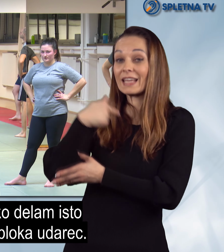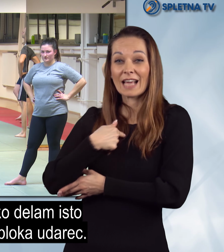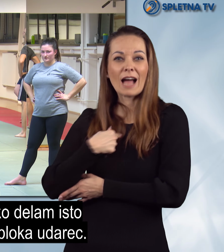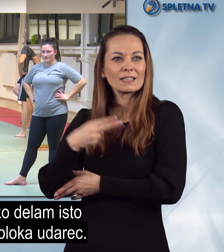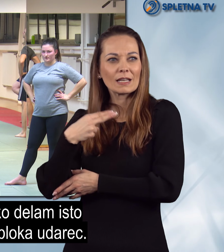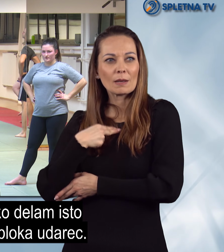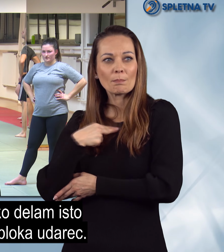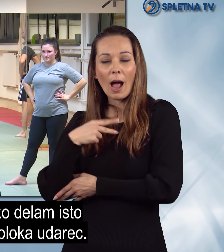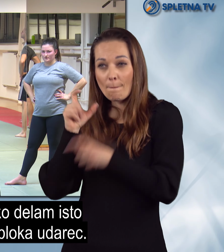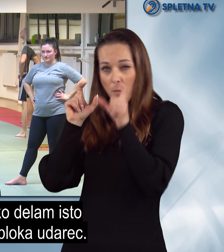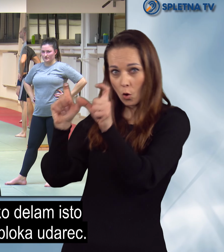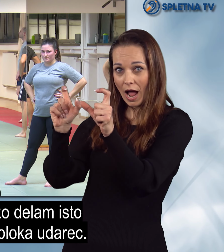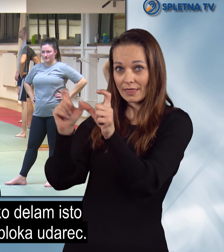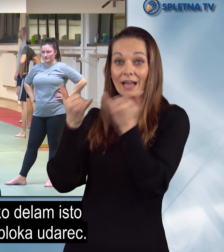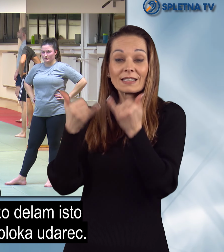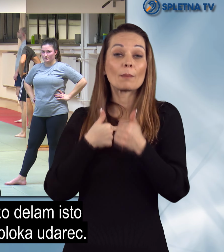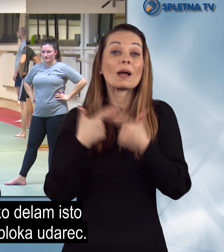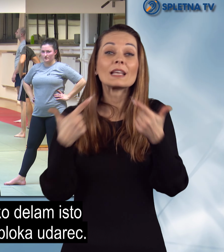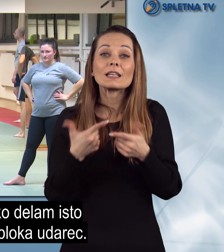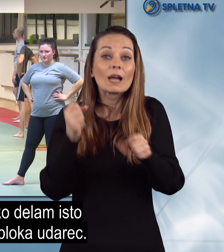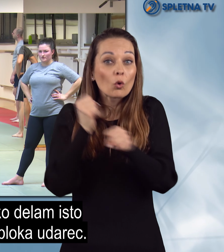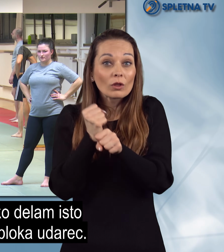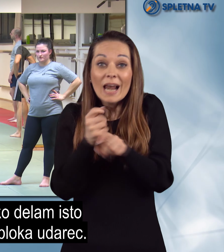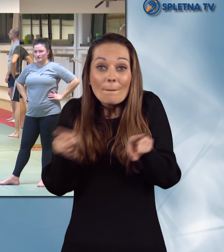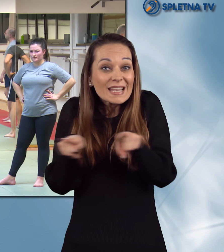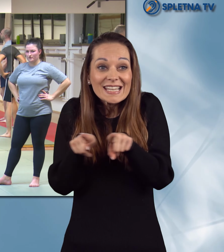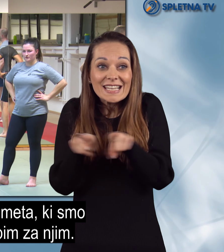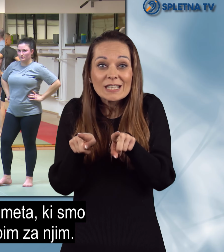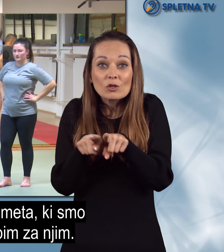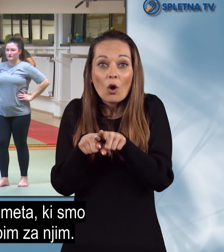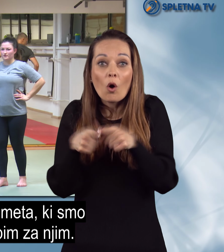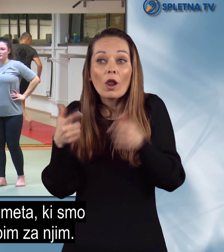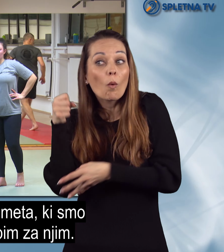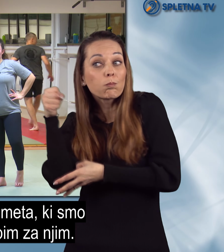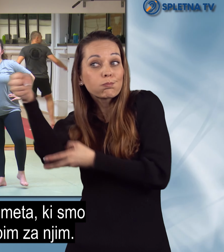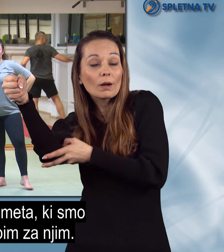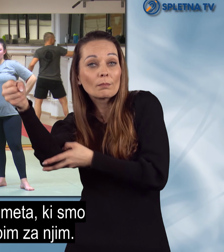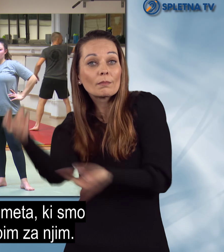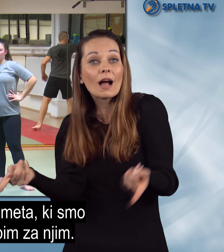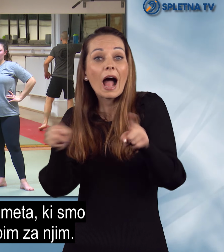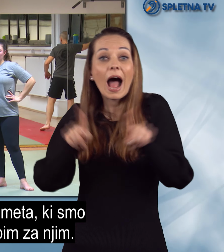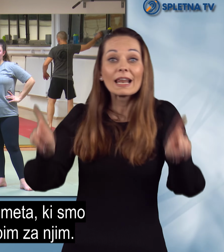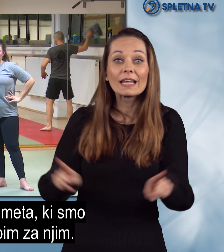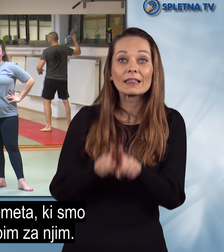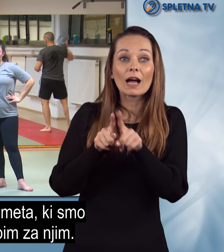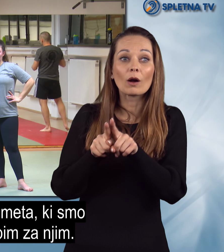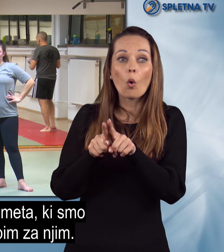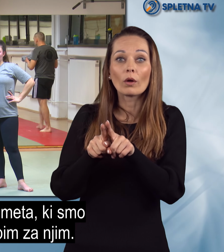bloka udarec. Ok, in če se spomnimo o Sotogari,